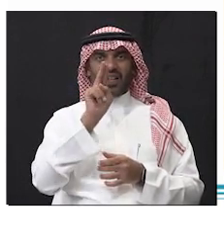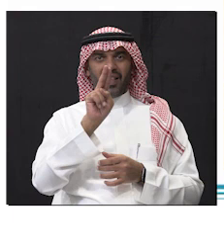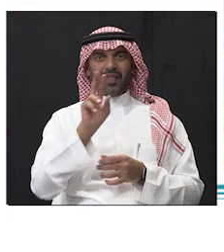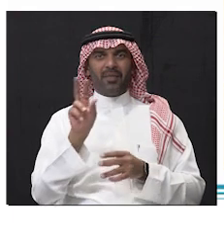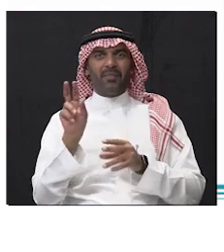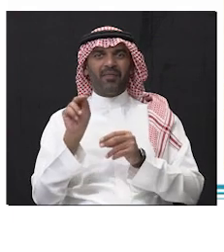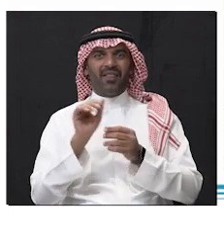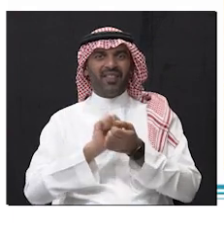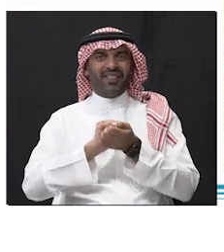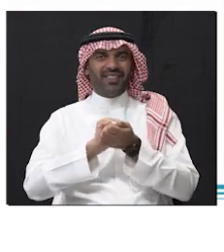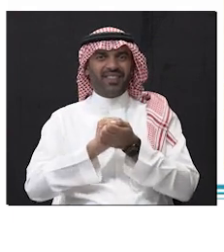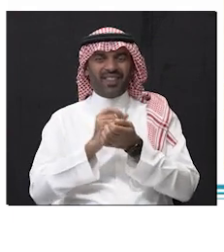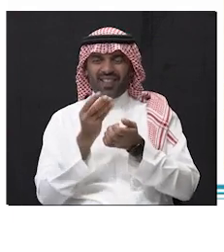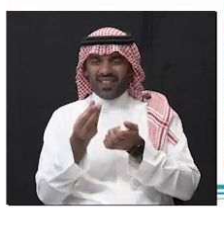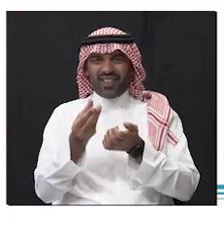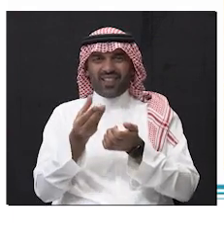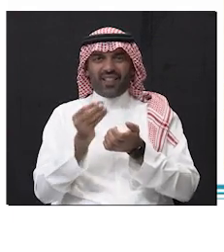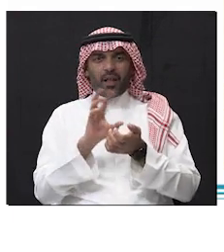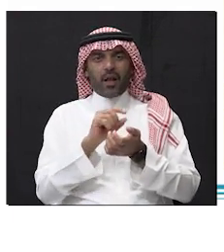فكر قليلا.